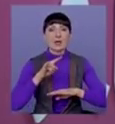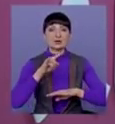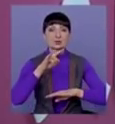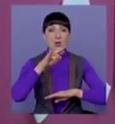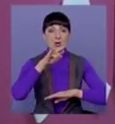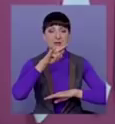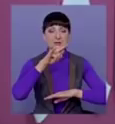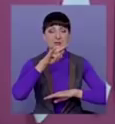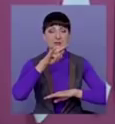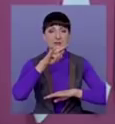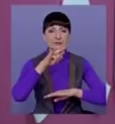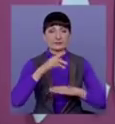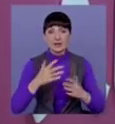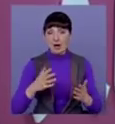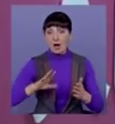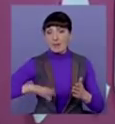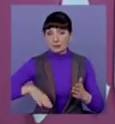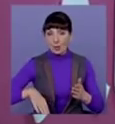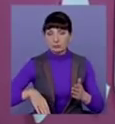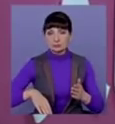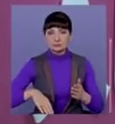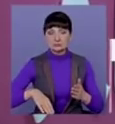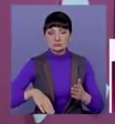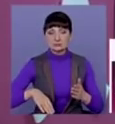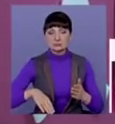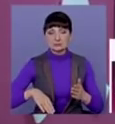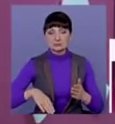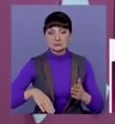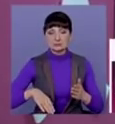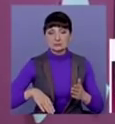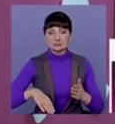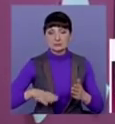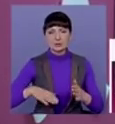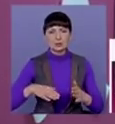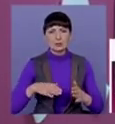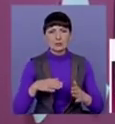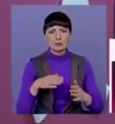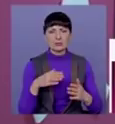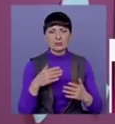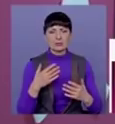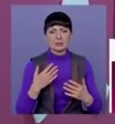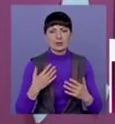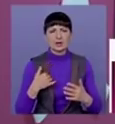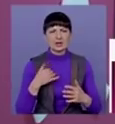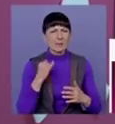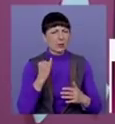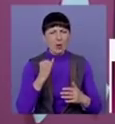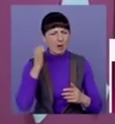и потом... Ну вот потом, если честно, очень плохо, смутно, я вот пытаюсь вспомнить,